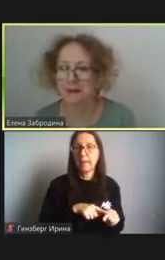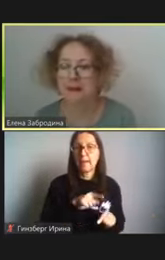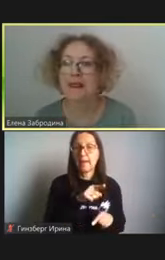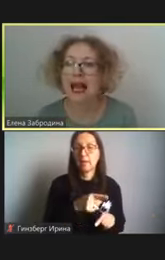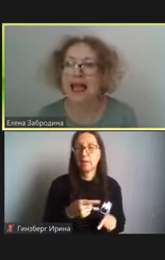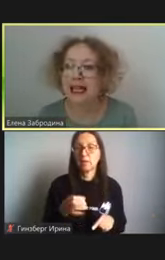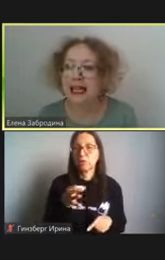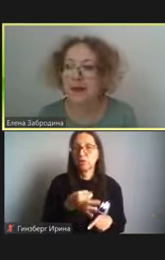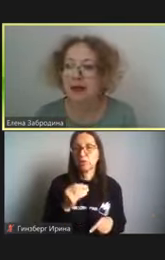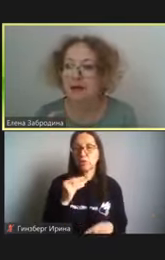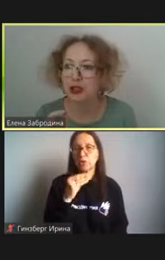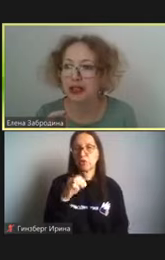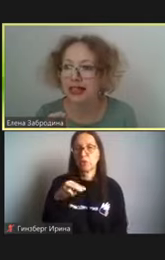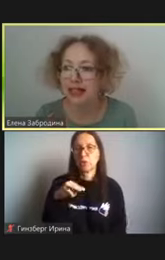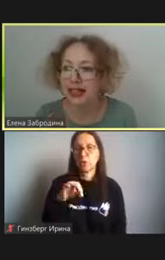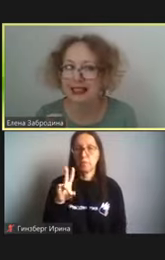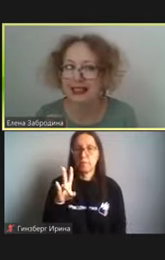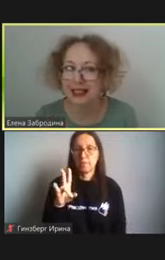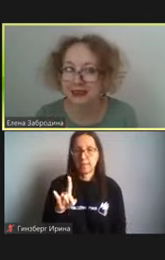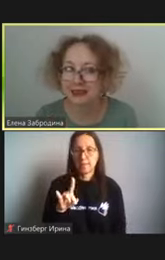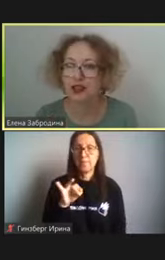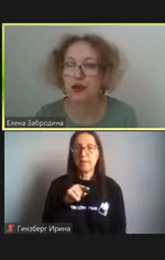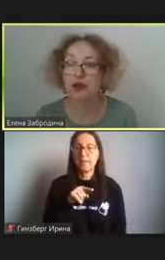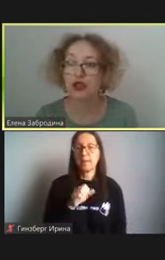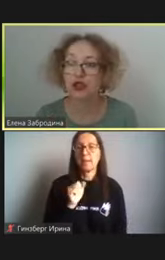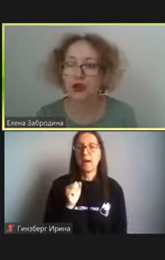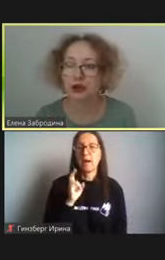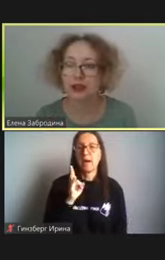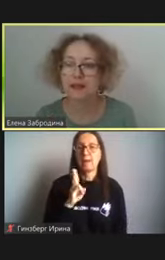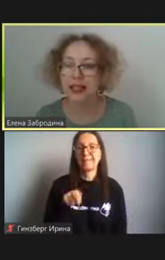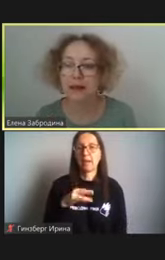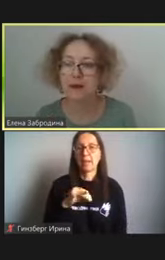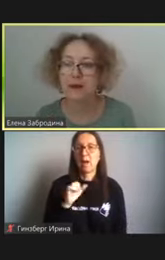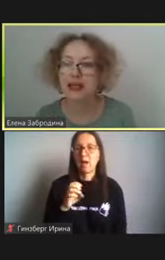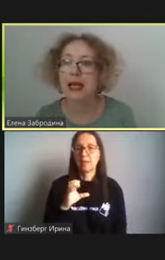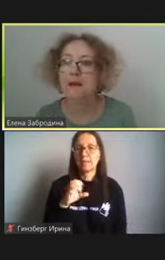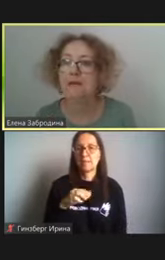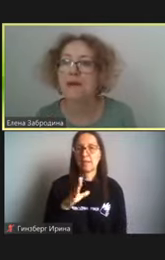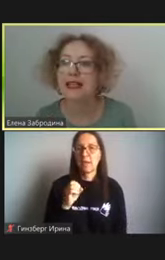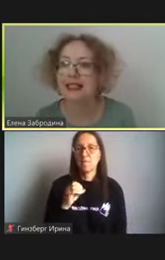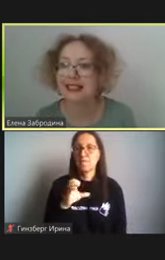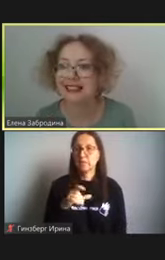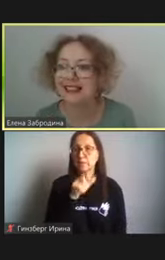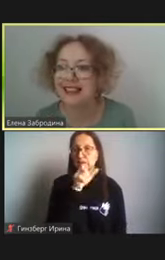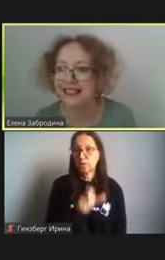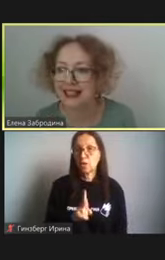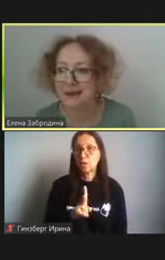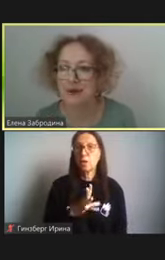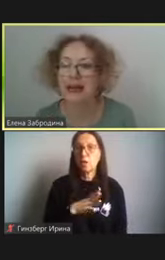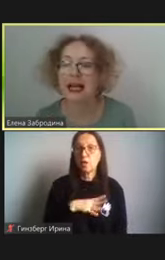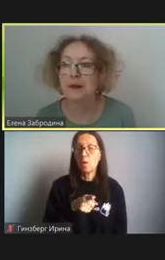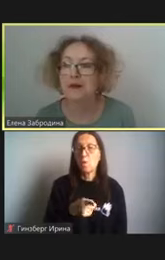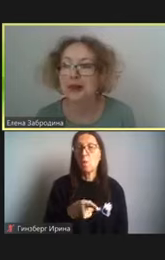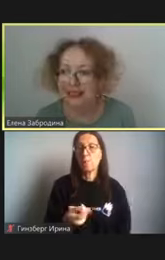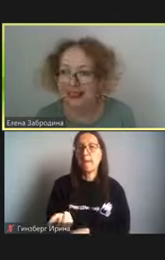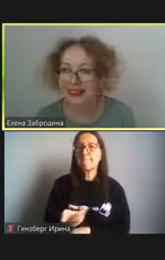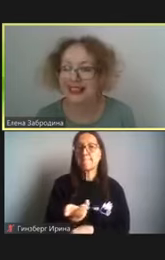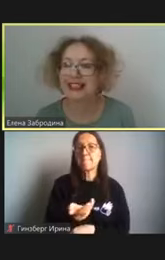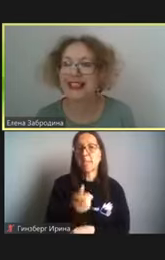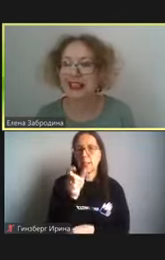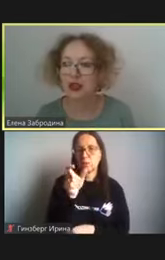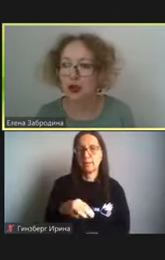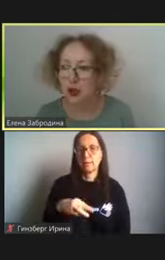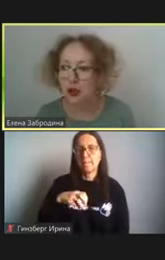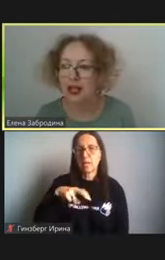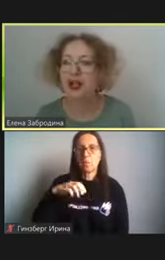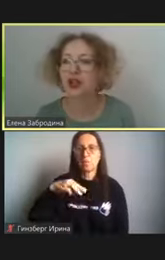жетоны. И вот Адриан Стевенс, он очень долгое время был милостынником. Милостынник